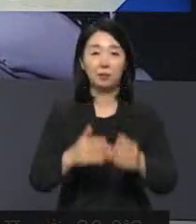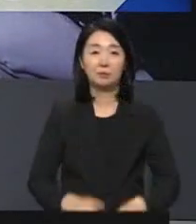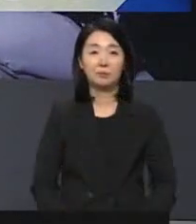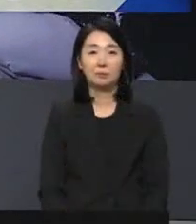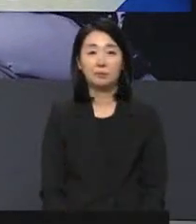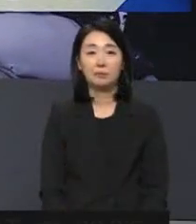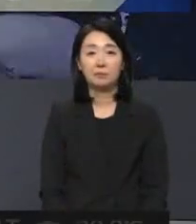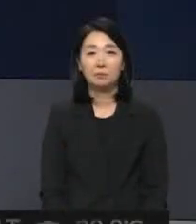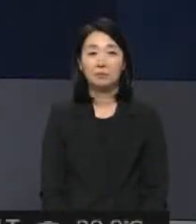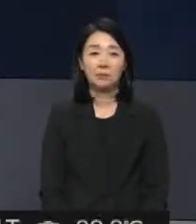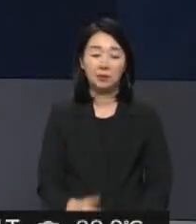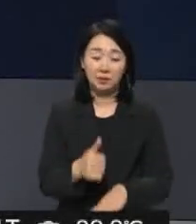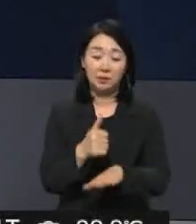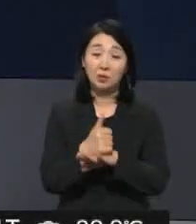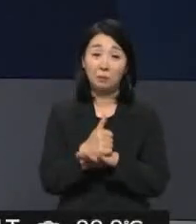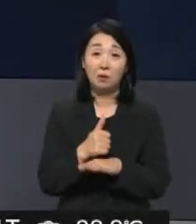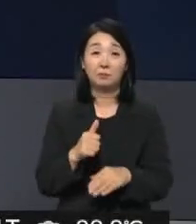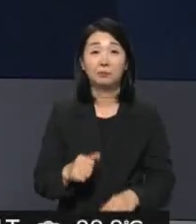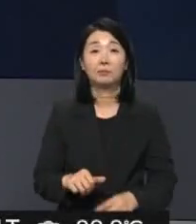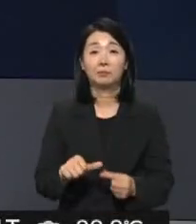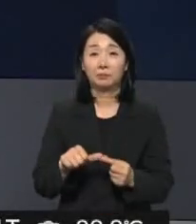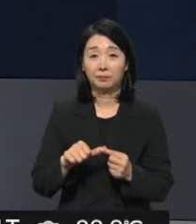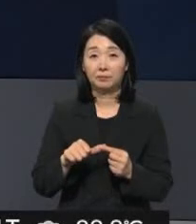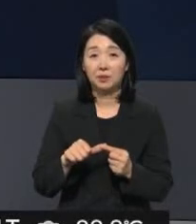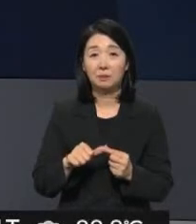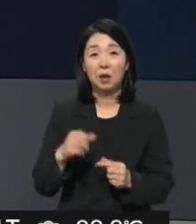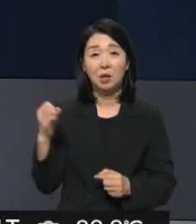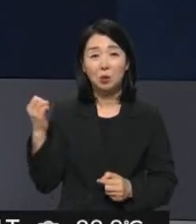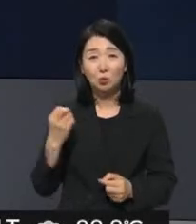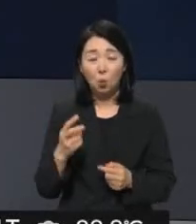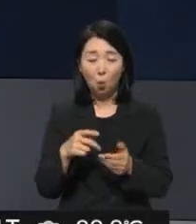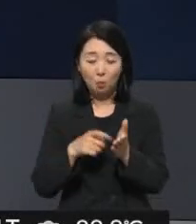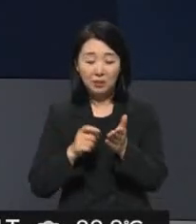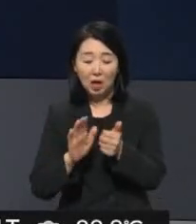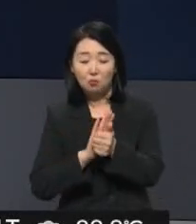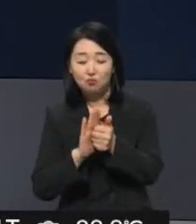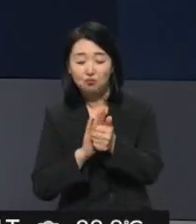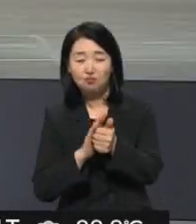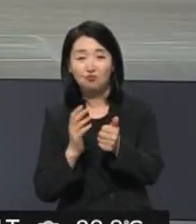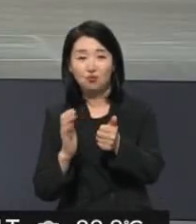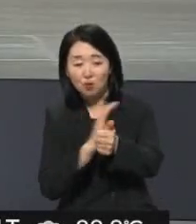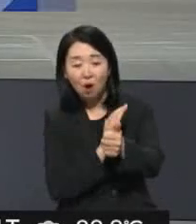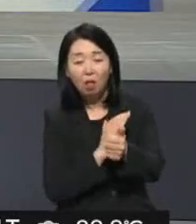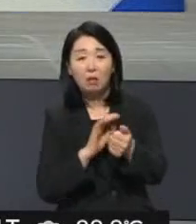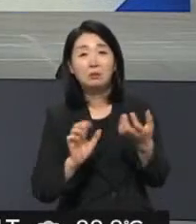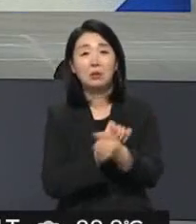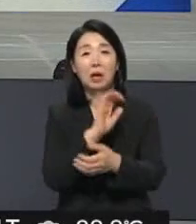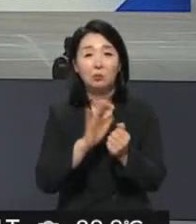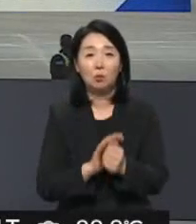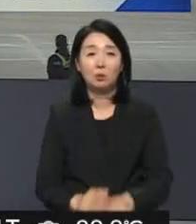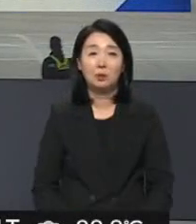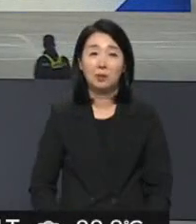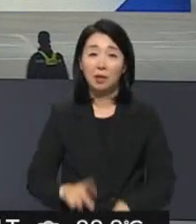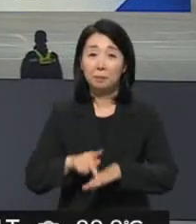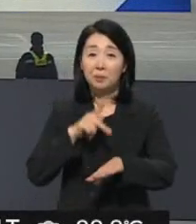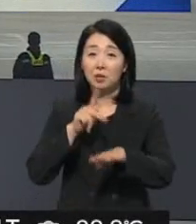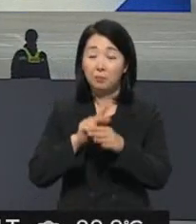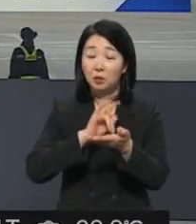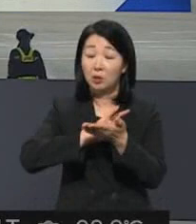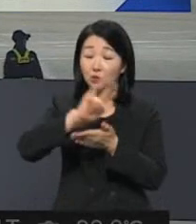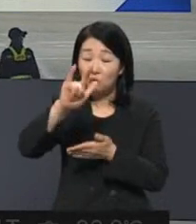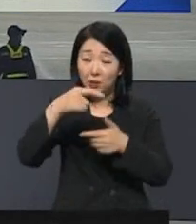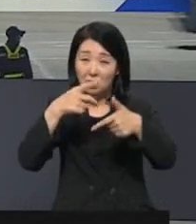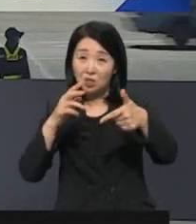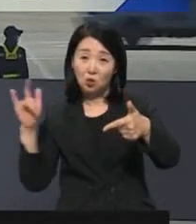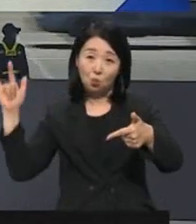전해드리겠습니다. 네, 마지막으로는 또 비상문 난동으로 가봅니다. 필리핀 세부에서 출발해서 인천을 향하던